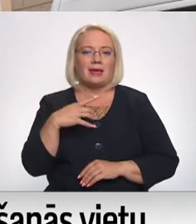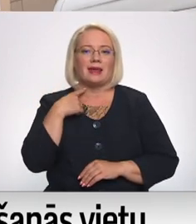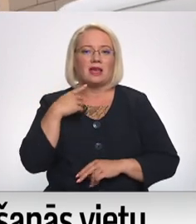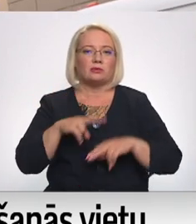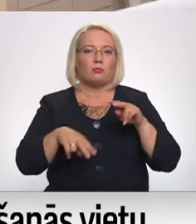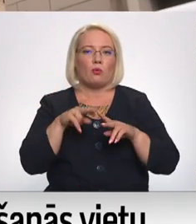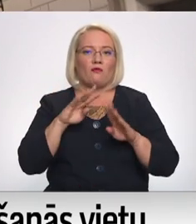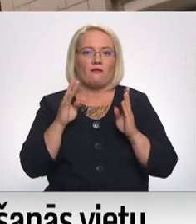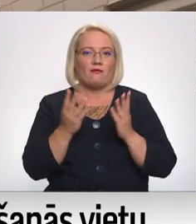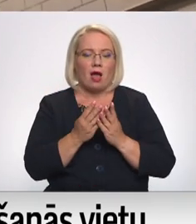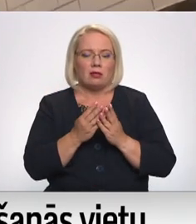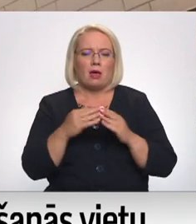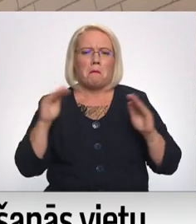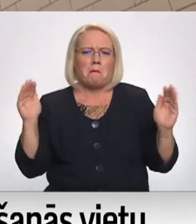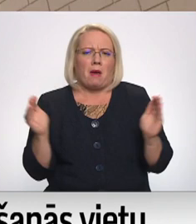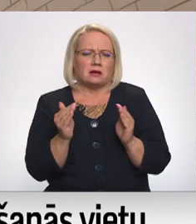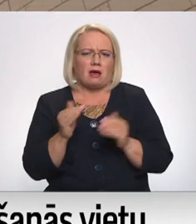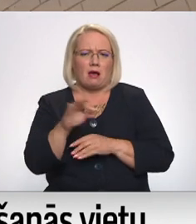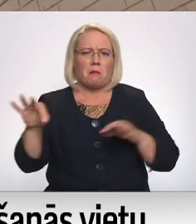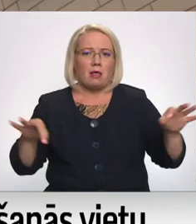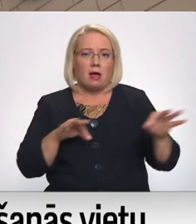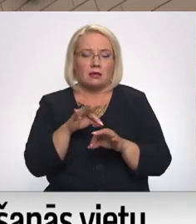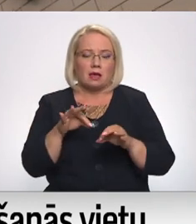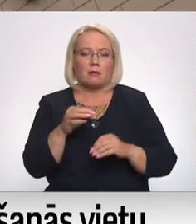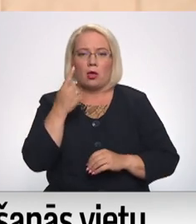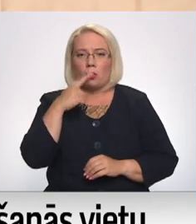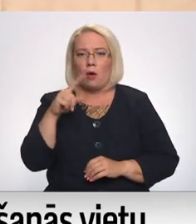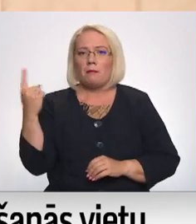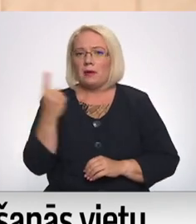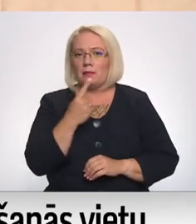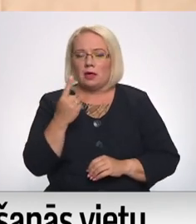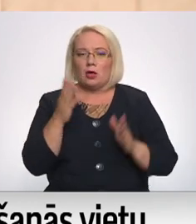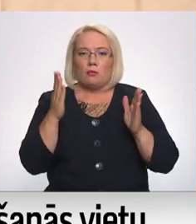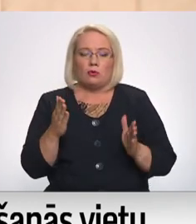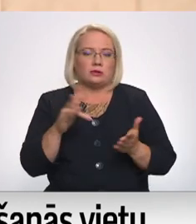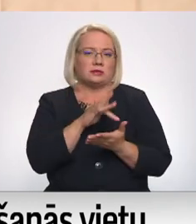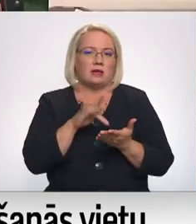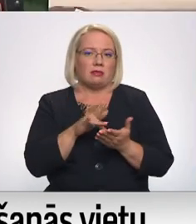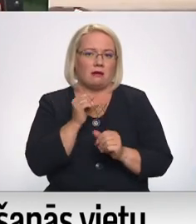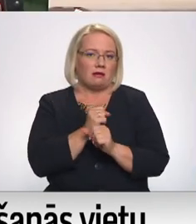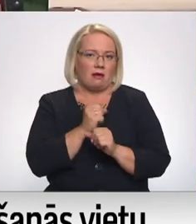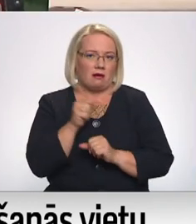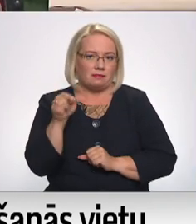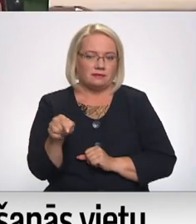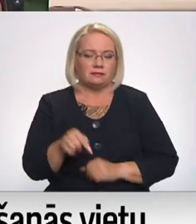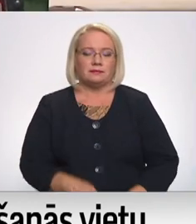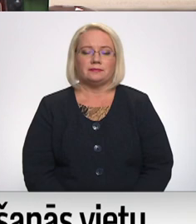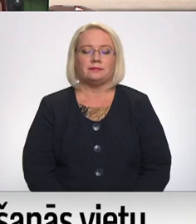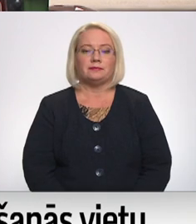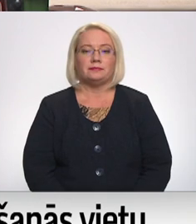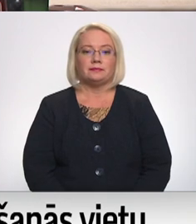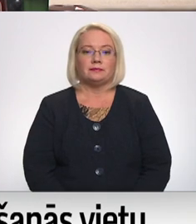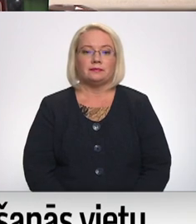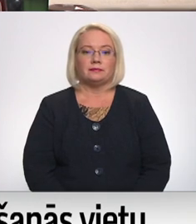būvvalde. Izmērā krietni mazākās platības no pirmdienas apdzīvos šī centra darbinieki un pakalpojumu